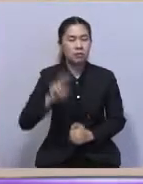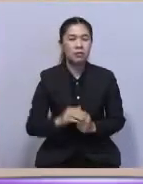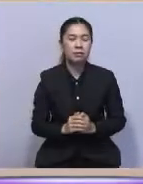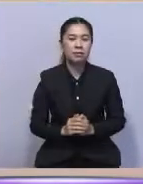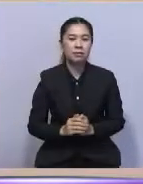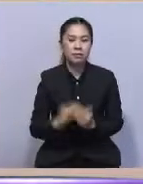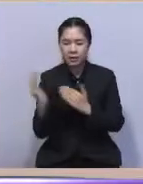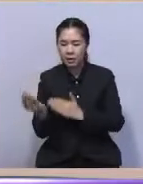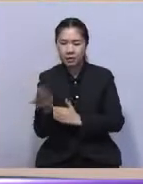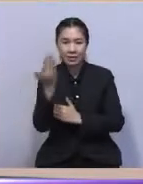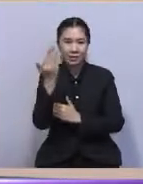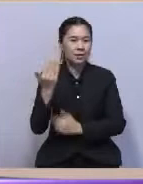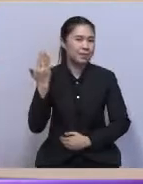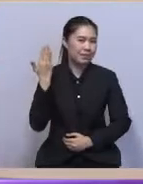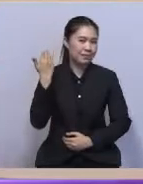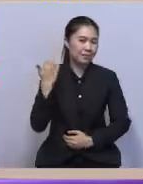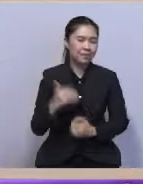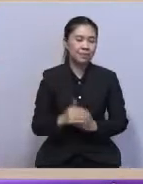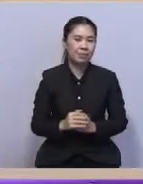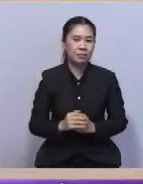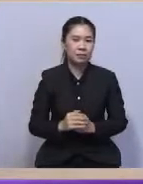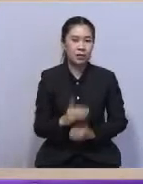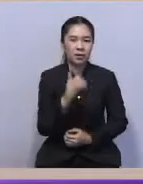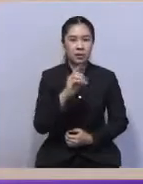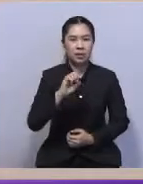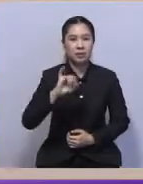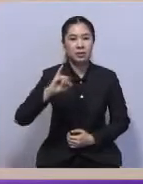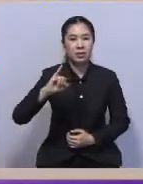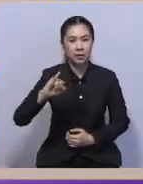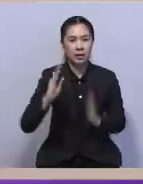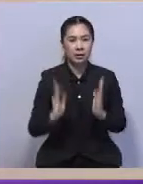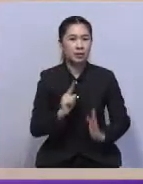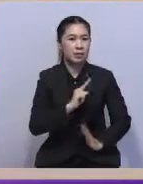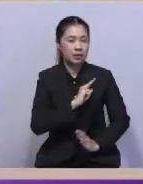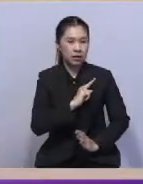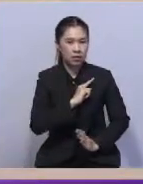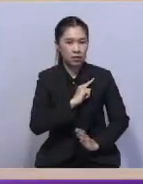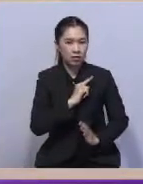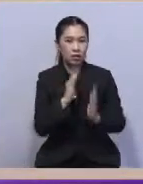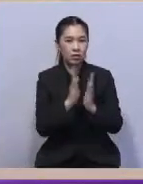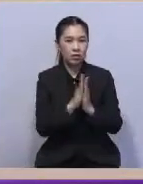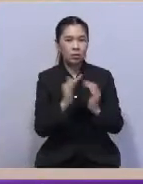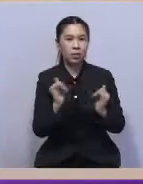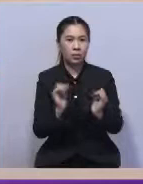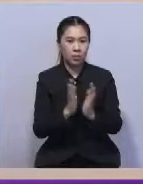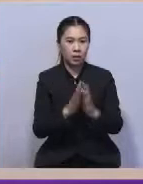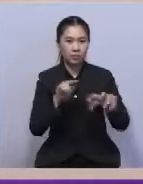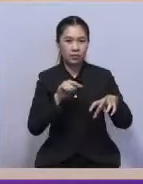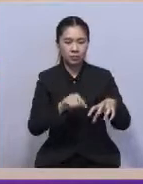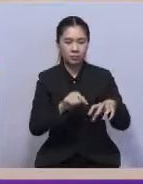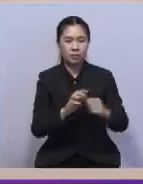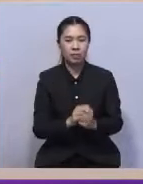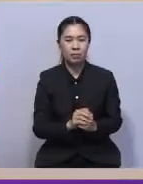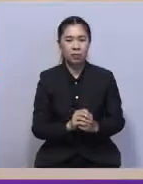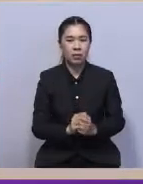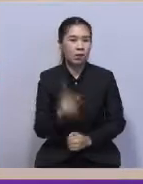งในช่วงเช้าที่ผ่านมานะคะทาง DSI รวมถึงเจ้าหน้าที่ของวัดพระธรรมกายค่ะก็ได้ให้ผู้สื่อข่าวนะคะได้เข้าไป